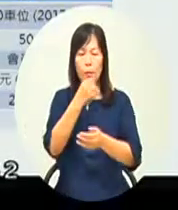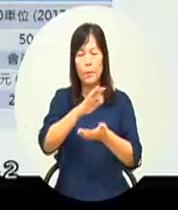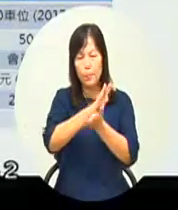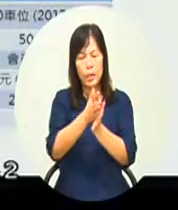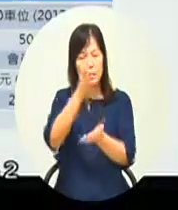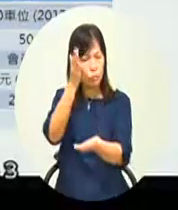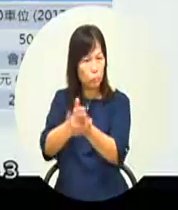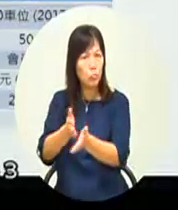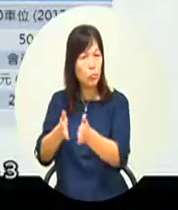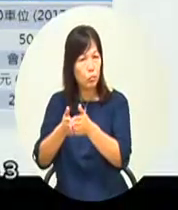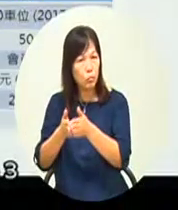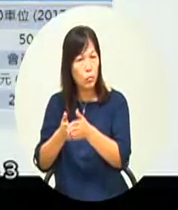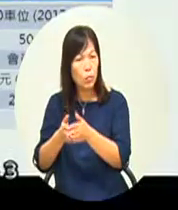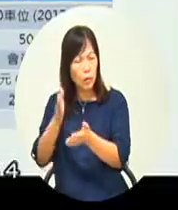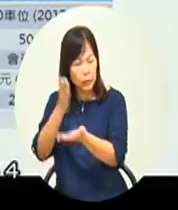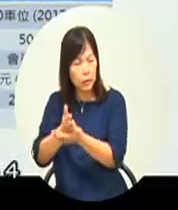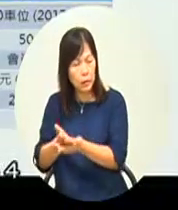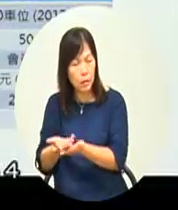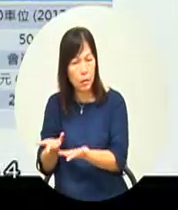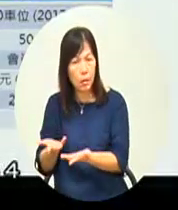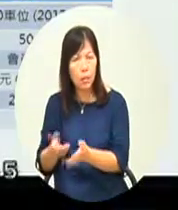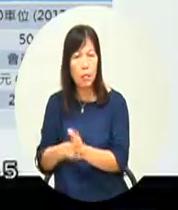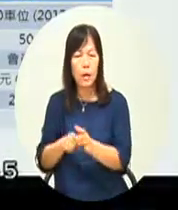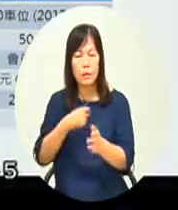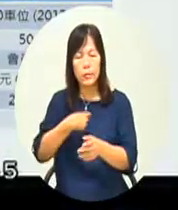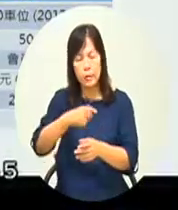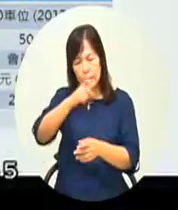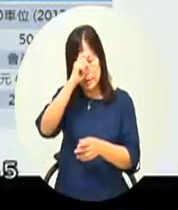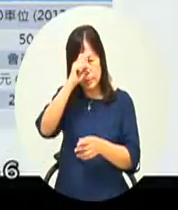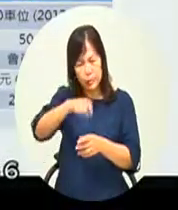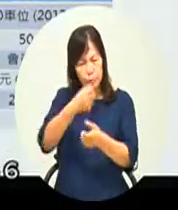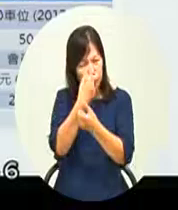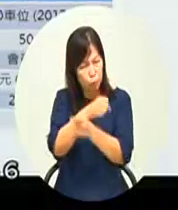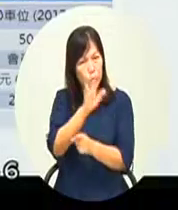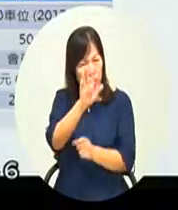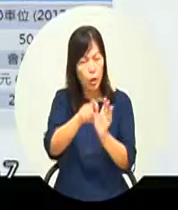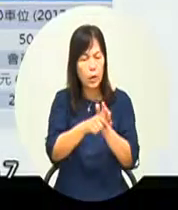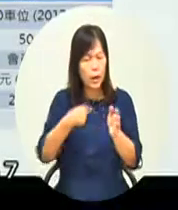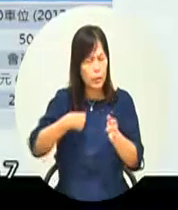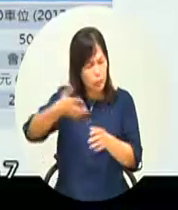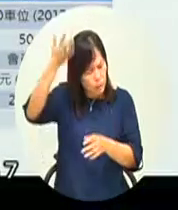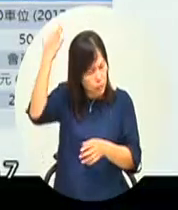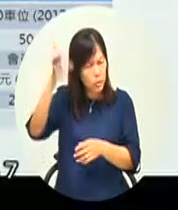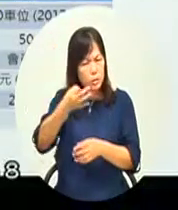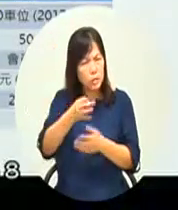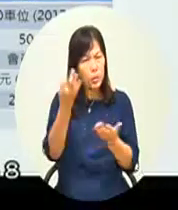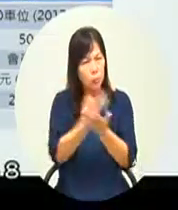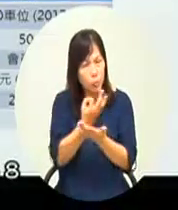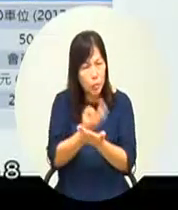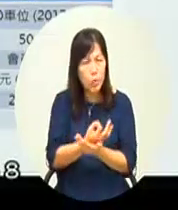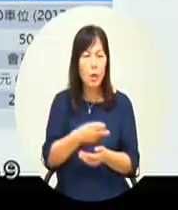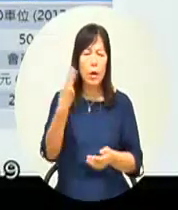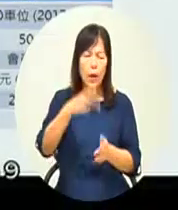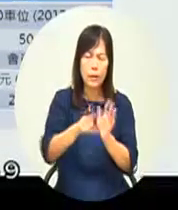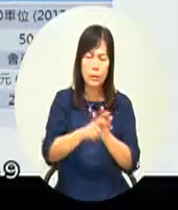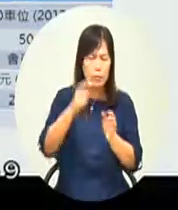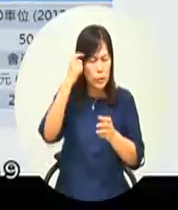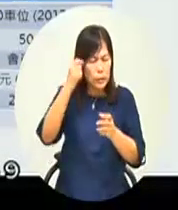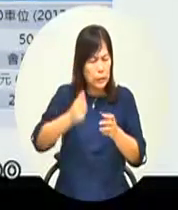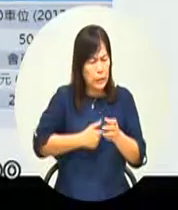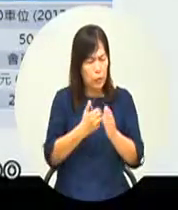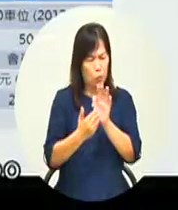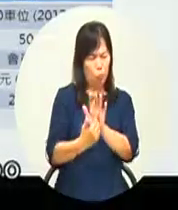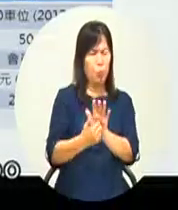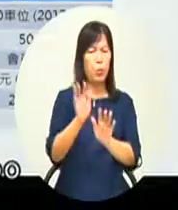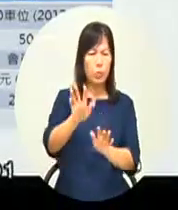中哦？我希望局里面可以，我想这是一个经验啊，到底那时候是经费不足，还是真的有很大的阻力，这